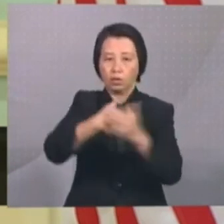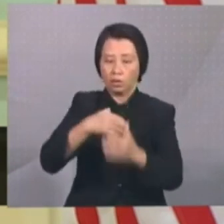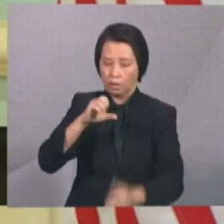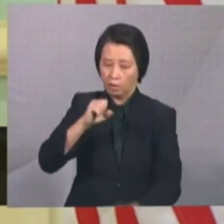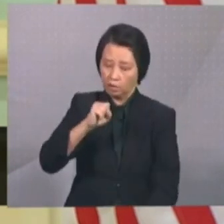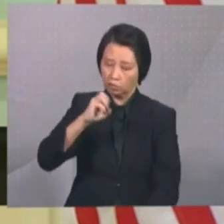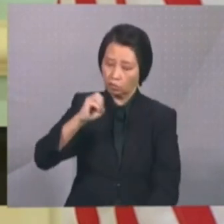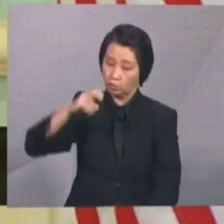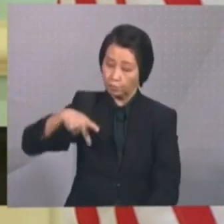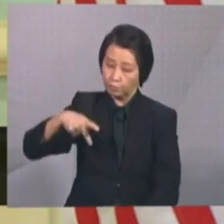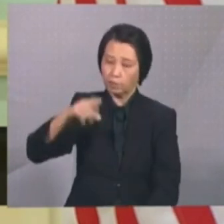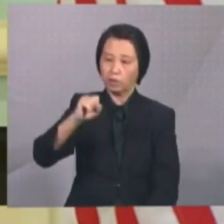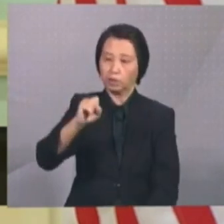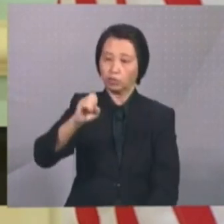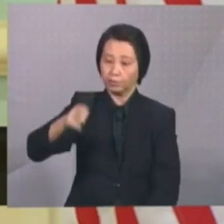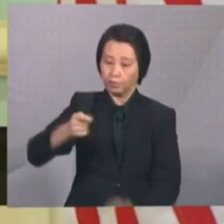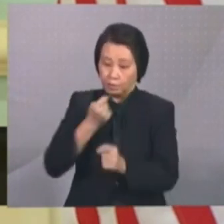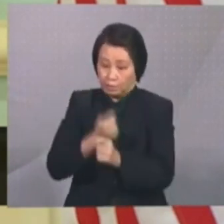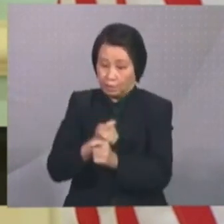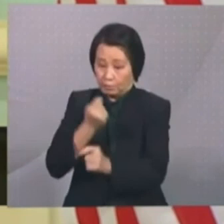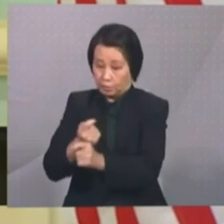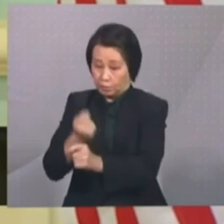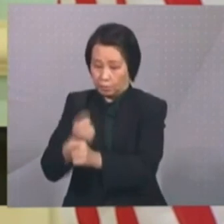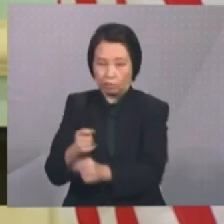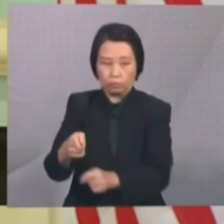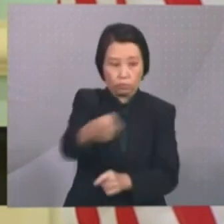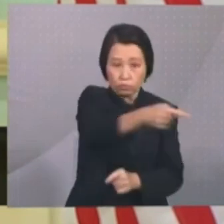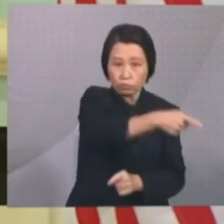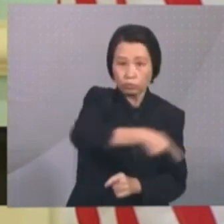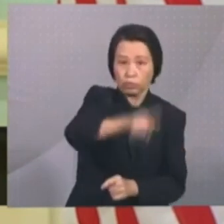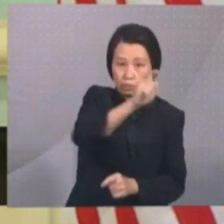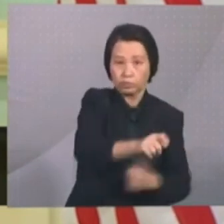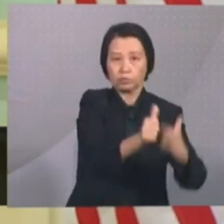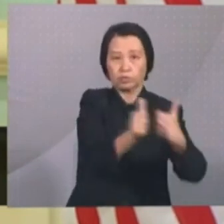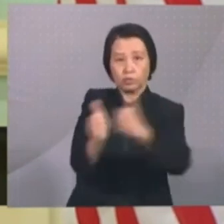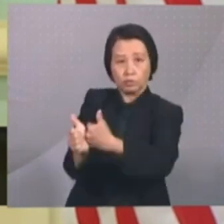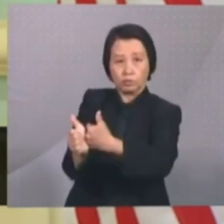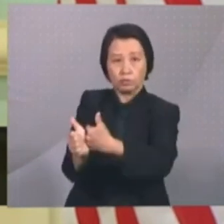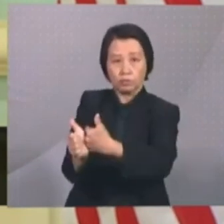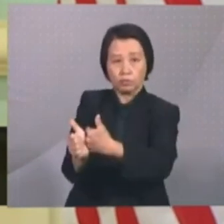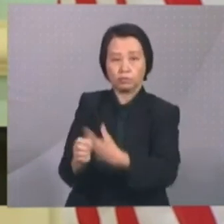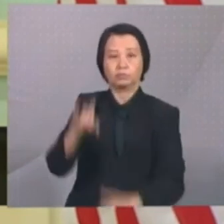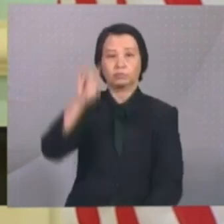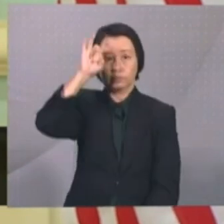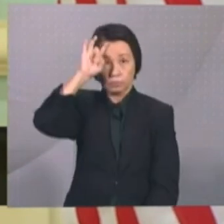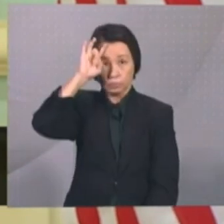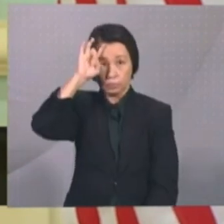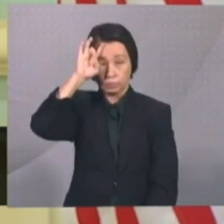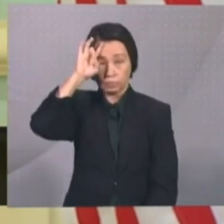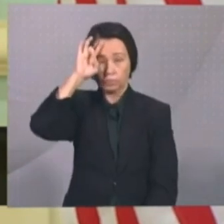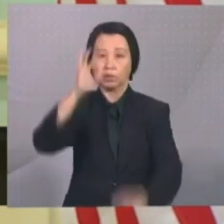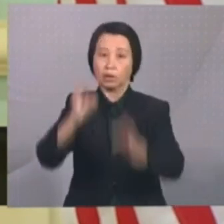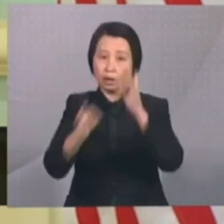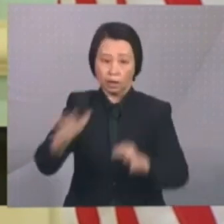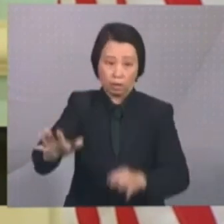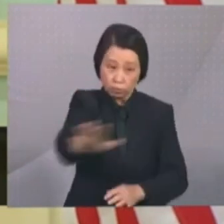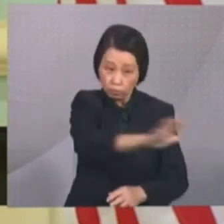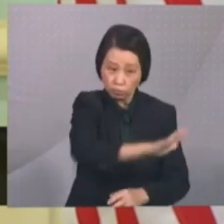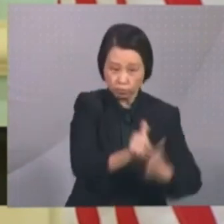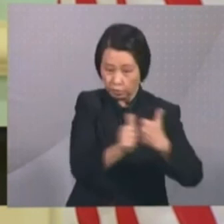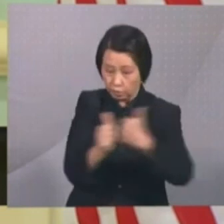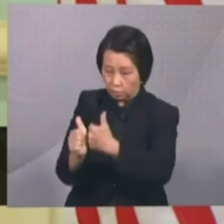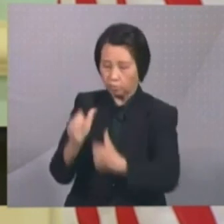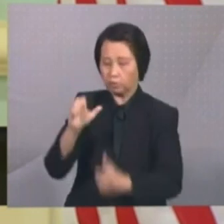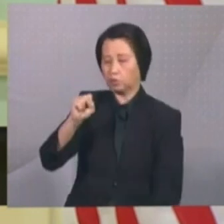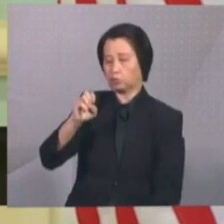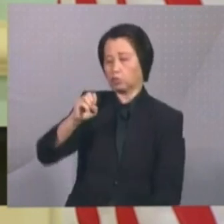Sophia Sophia yang telah pun ditetapkan mestilah kita patuhi syaa Allah kalau semua mematuhi